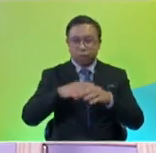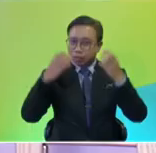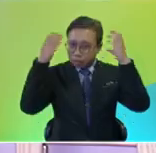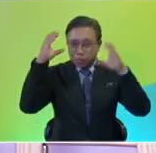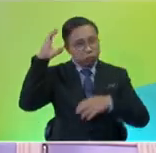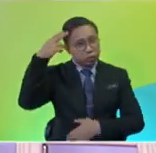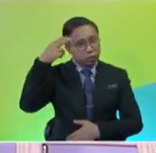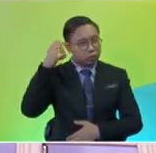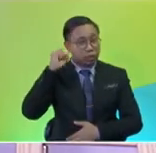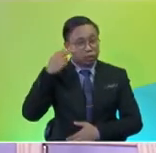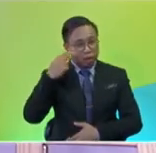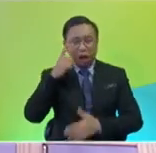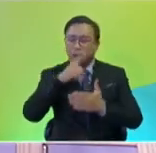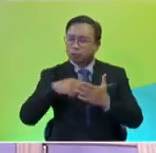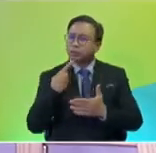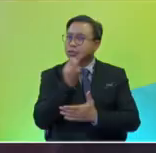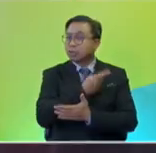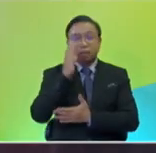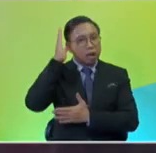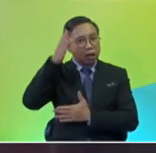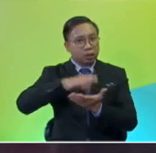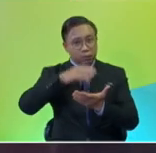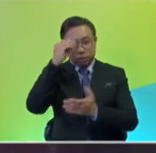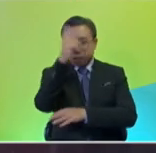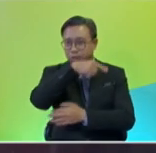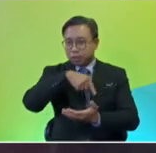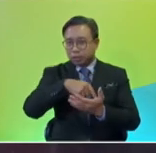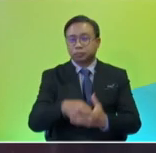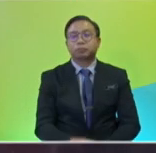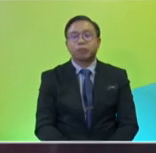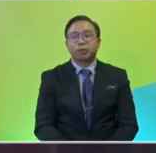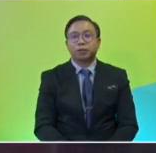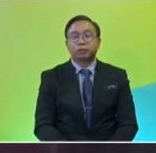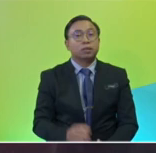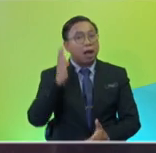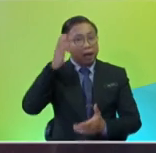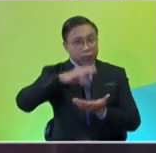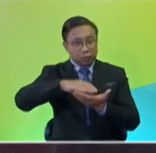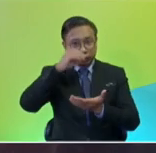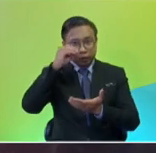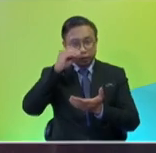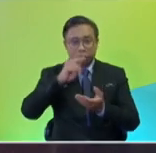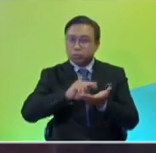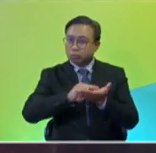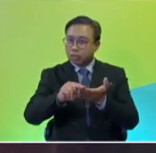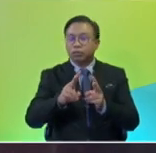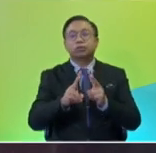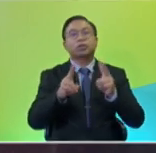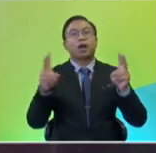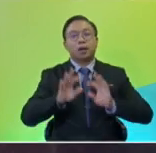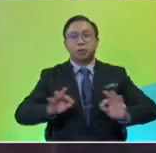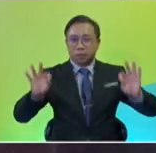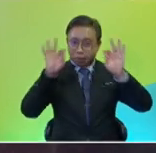Chan. Cikgu, apa yang kita akan belajar hari ini, cikgu? Hari ini kita akan belajar nilai yang sangat penting dalam